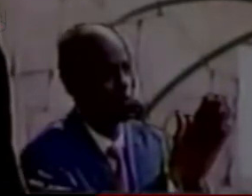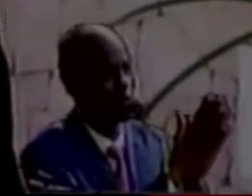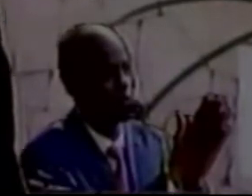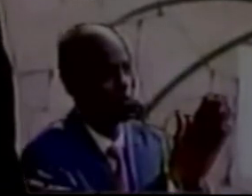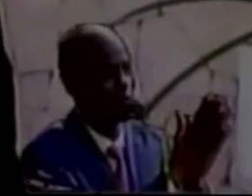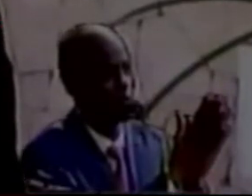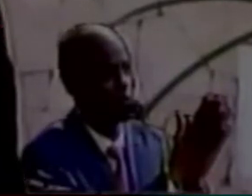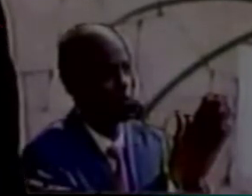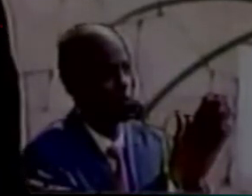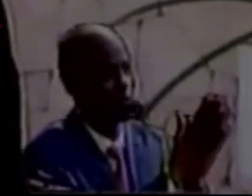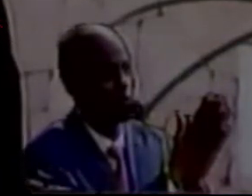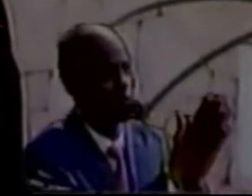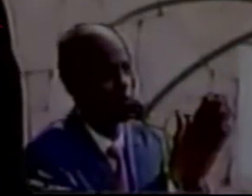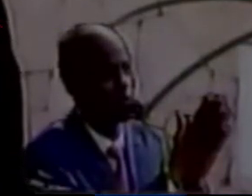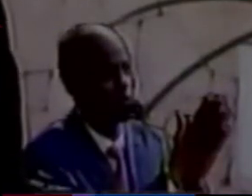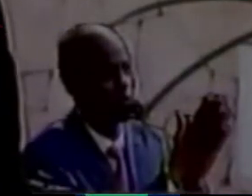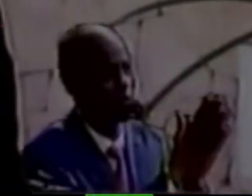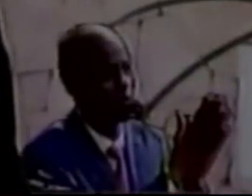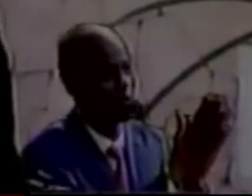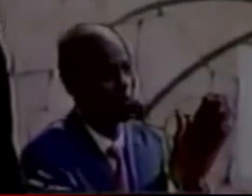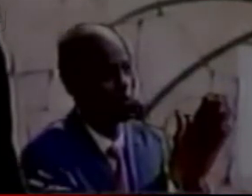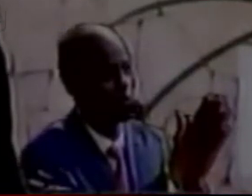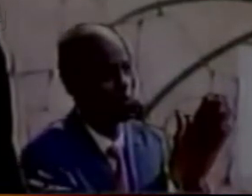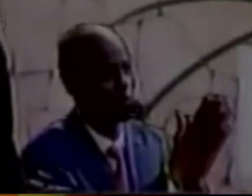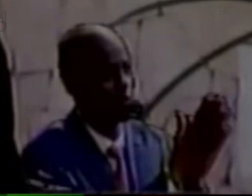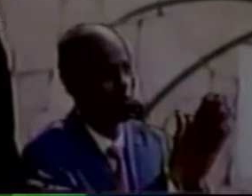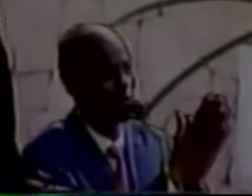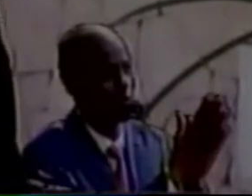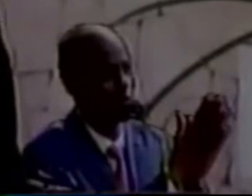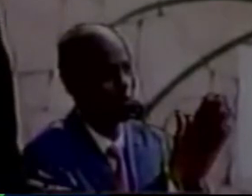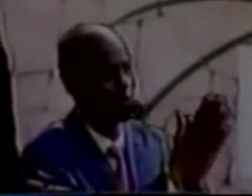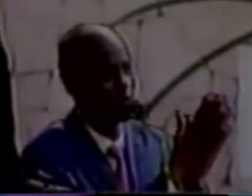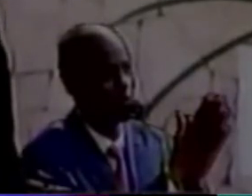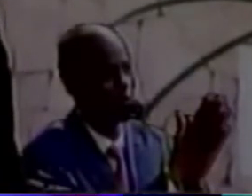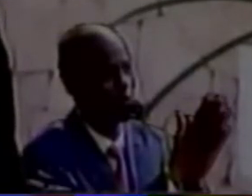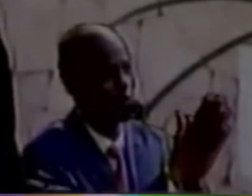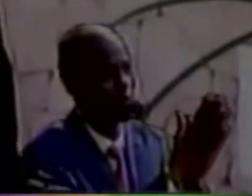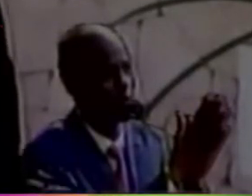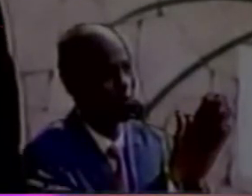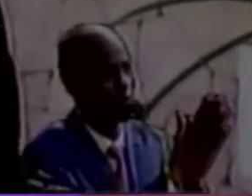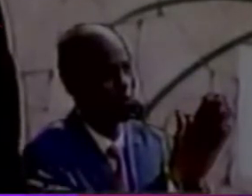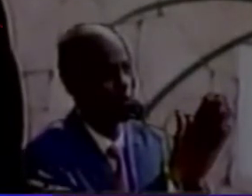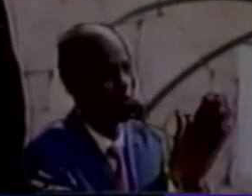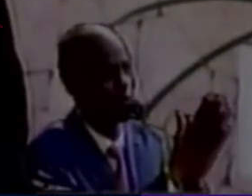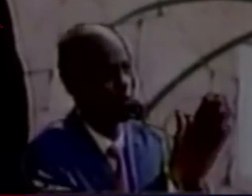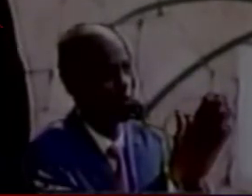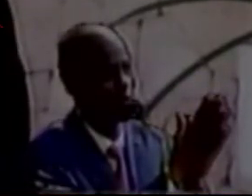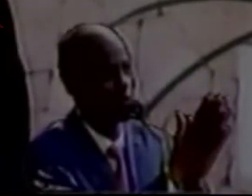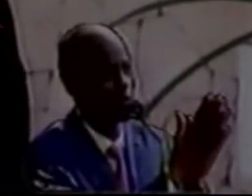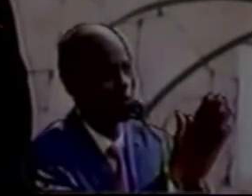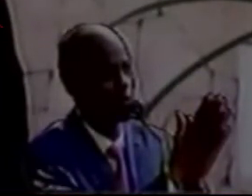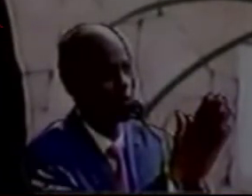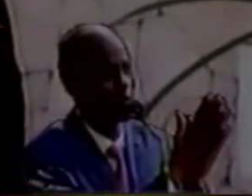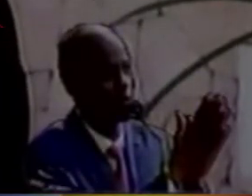premier Monforte a été arrivé dans diocèse Port de Paix sous la demande de Monseigneur Guillou. Donc dans ce sens année